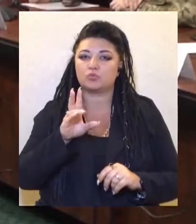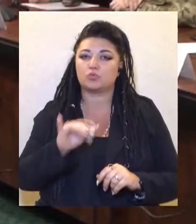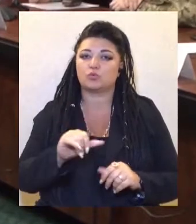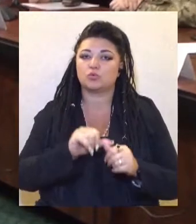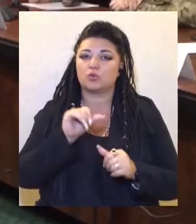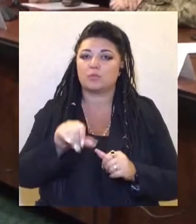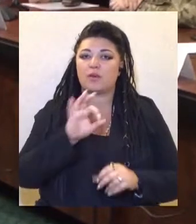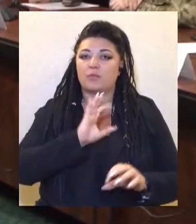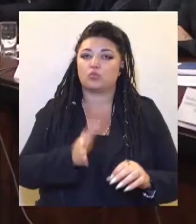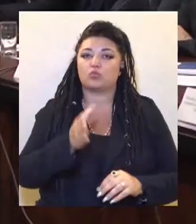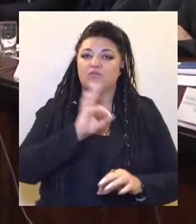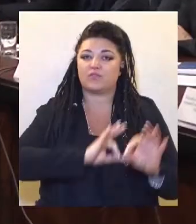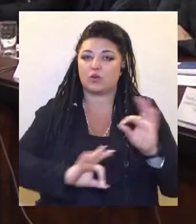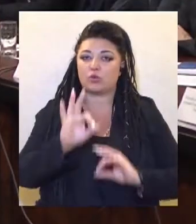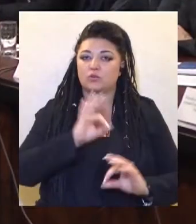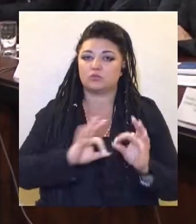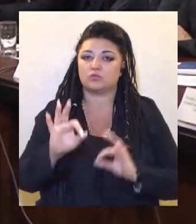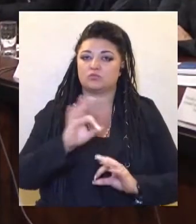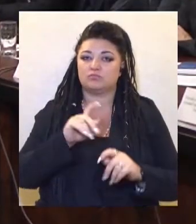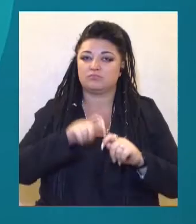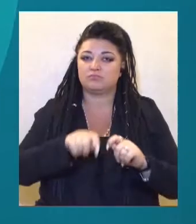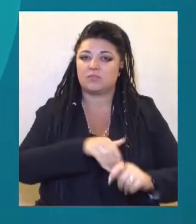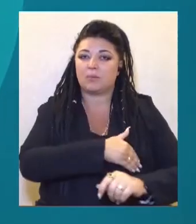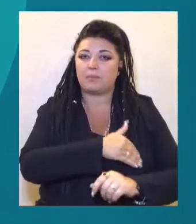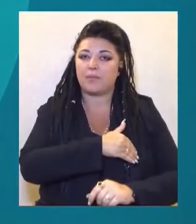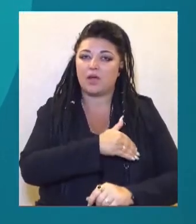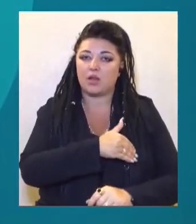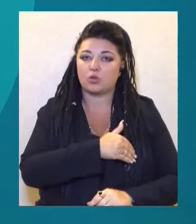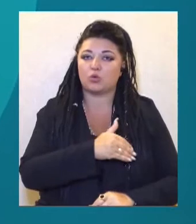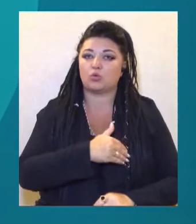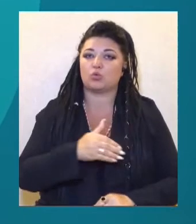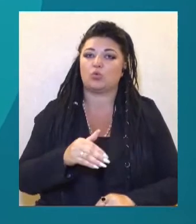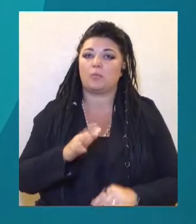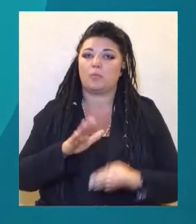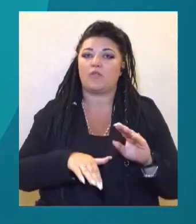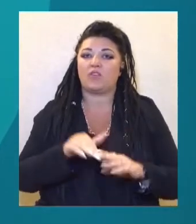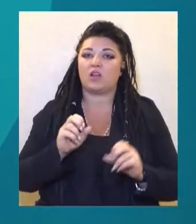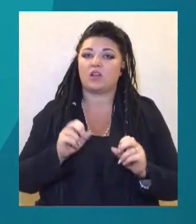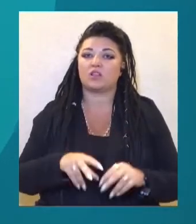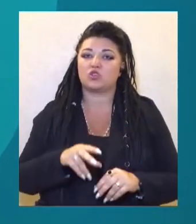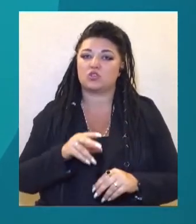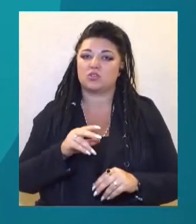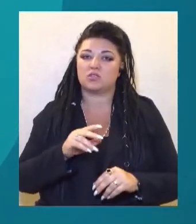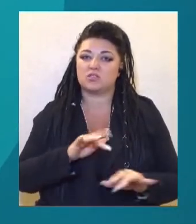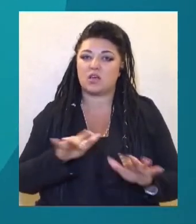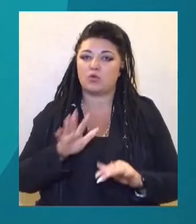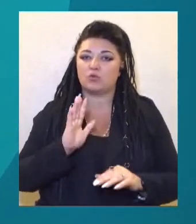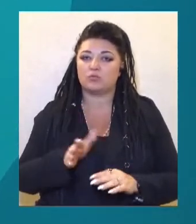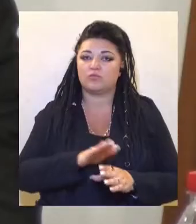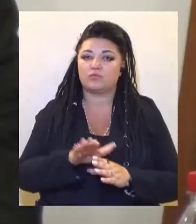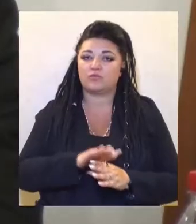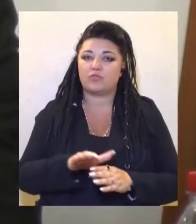використовувати тепловізори для вимірювання температури. Профілактичні заходи вживатимуть і на промтоварному ринку 7